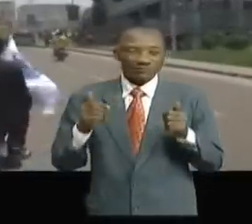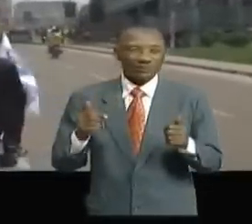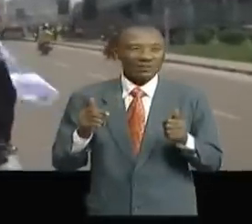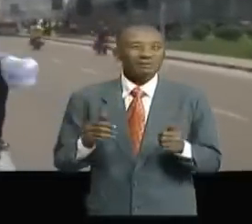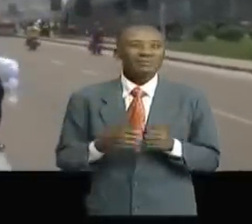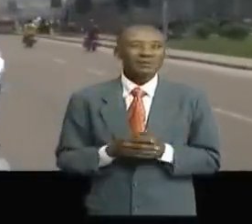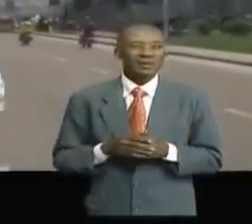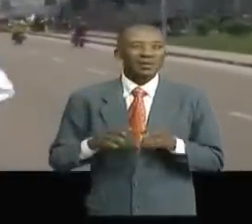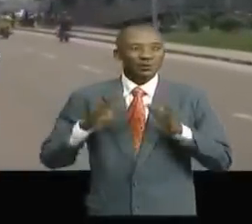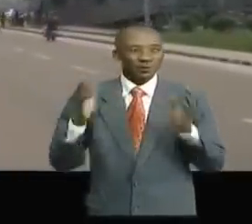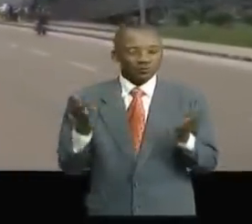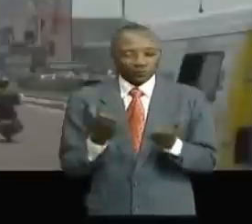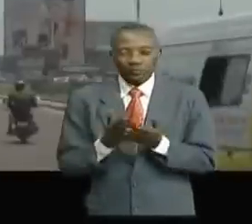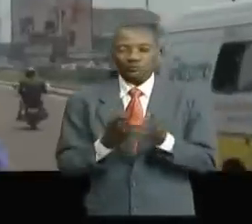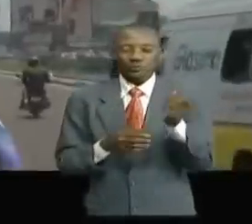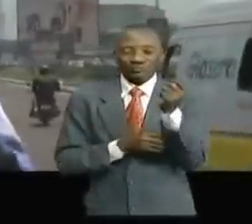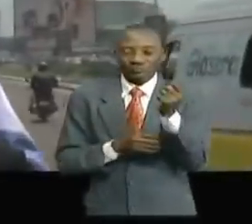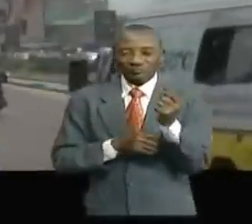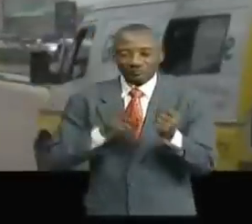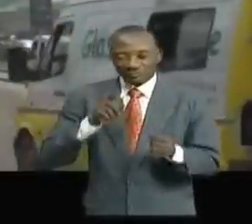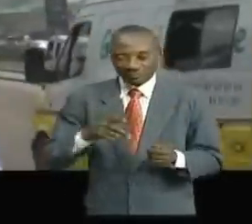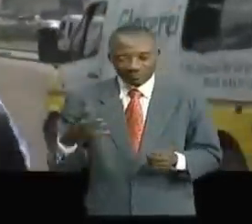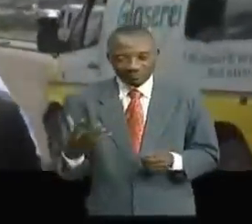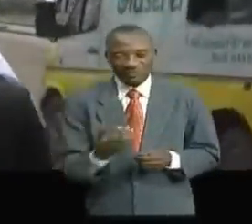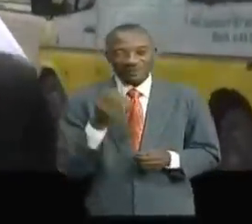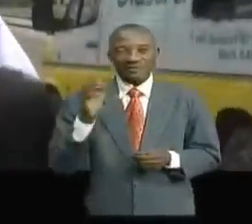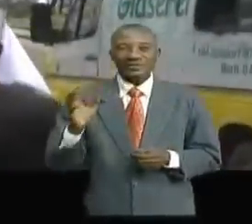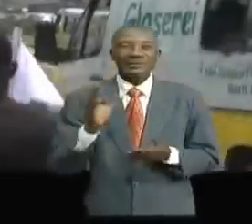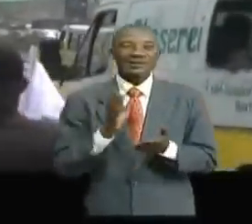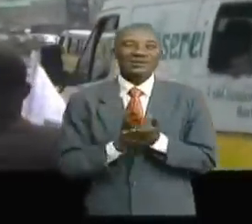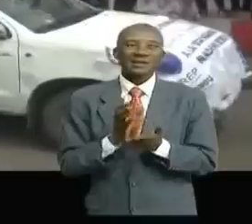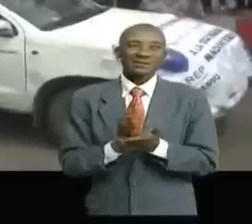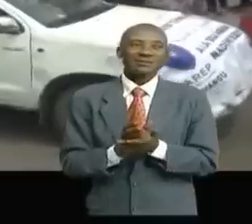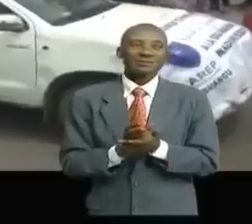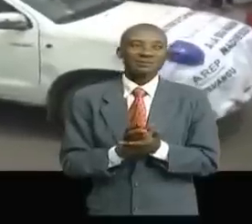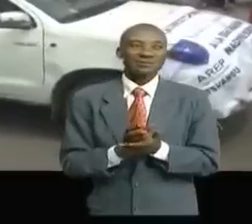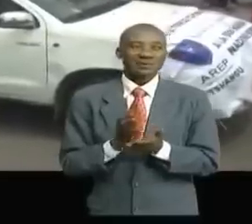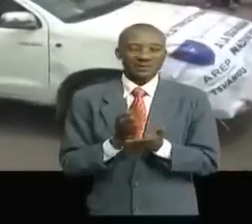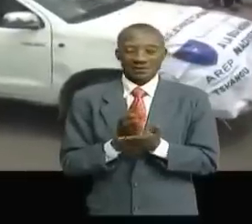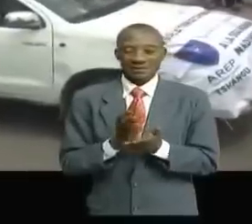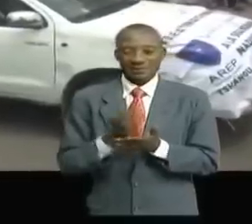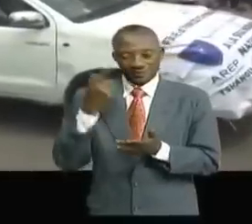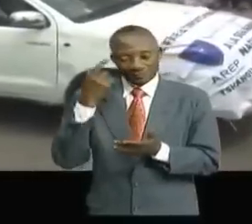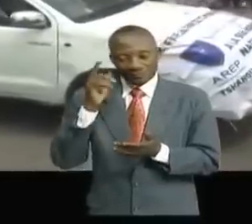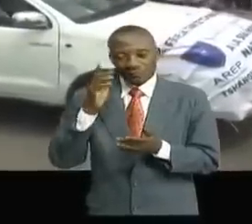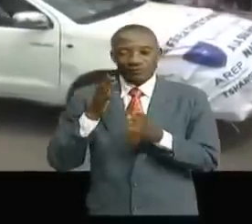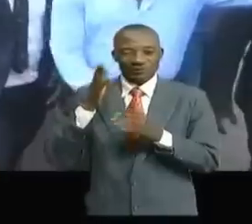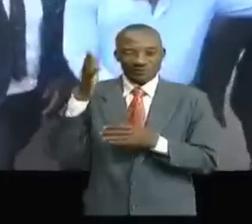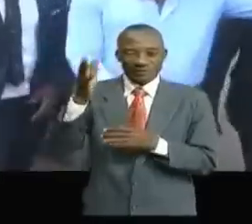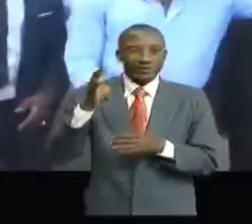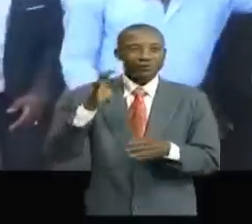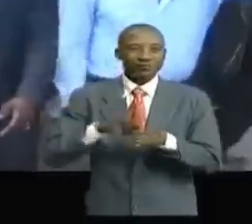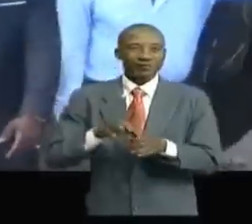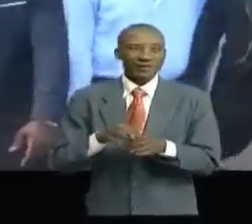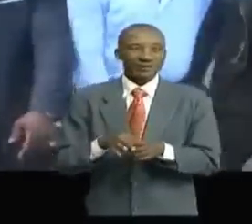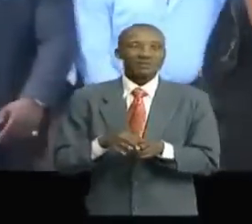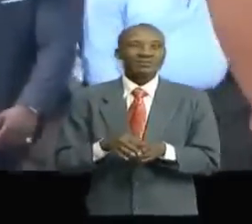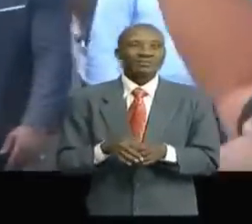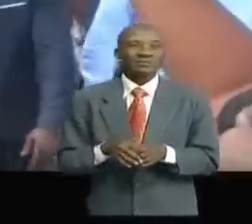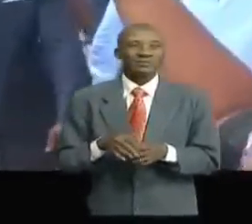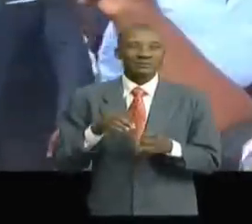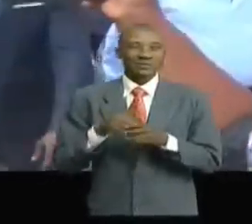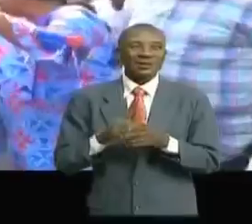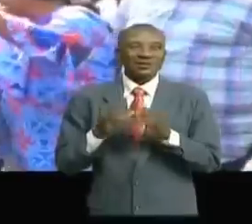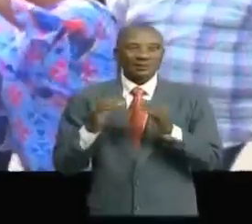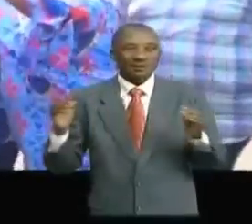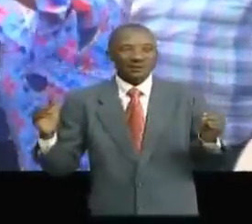le cortège du secrétaire général adjoint a pris la direction de la commune de Lemba, rond-point Gaba, en passant par les districts de Tchango, toujours sur